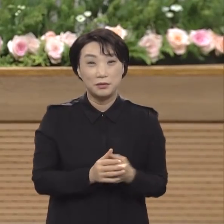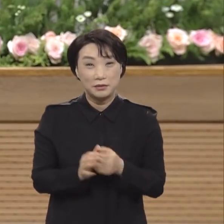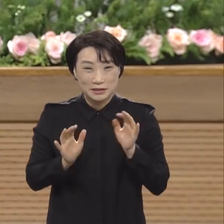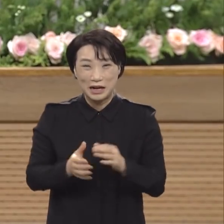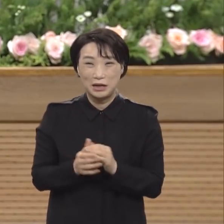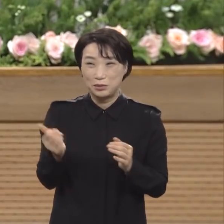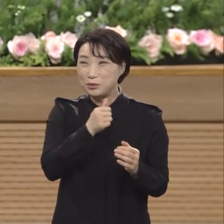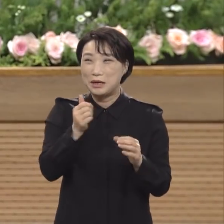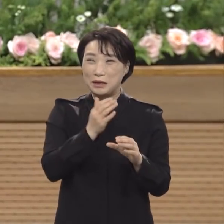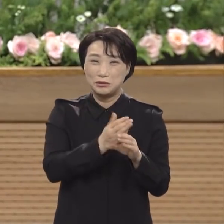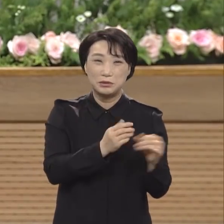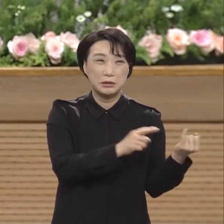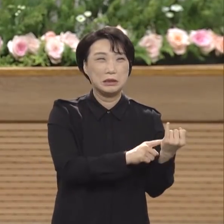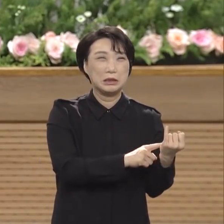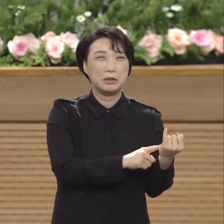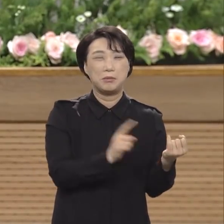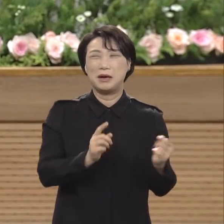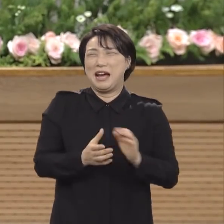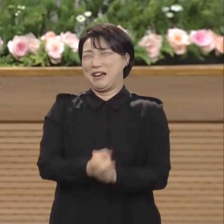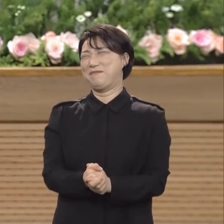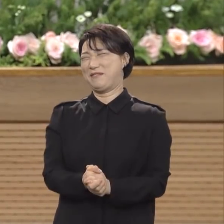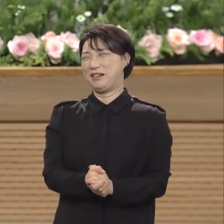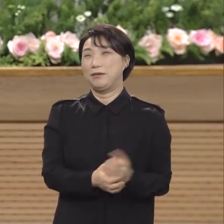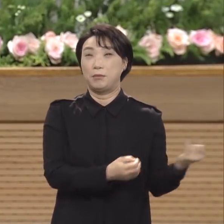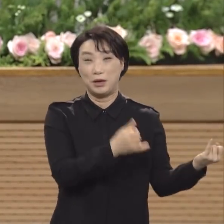통역하면서 아멘.